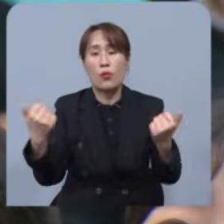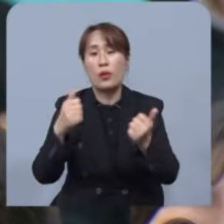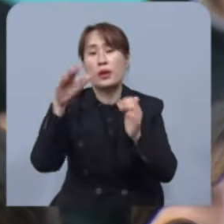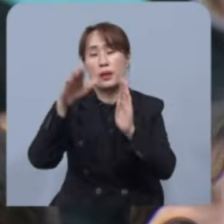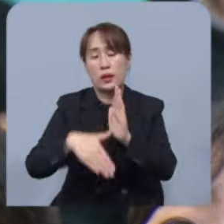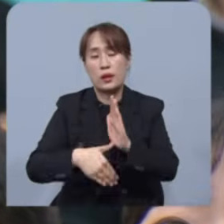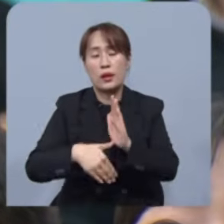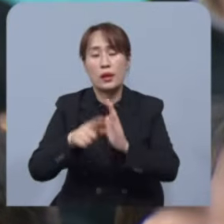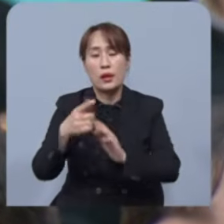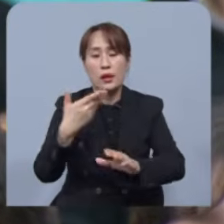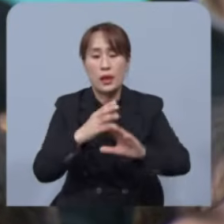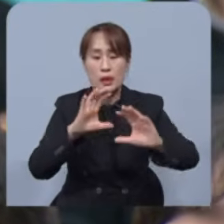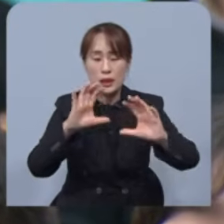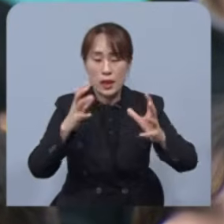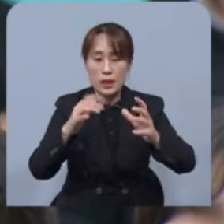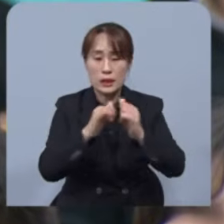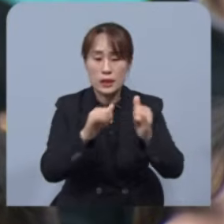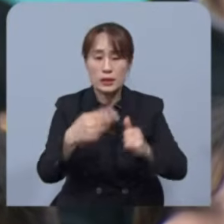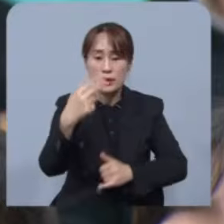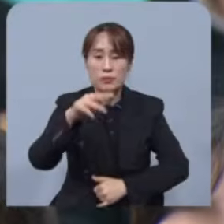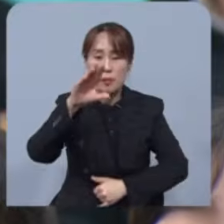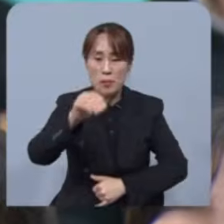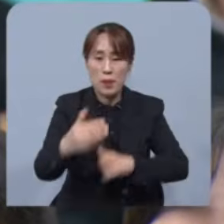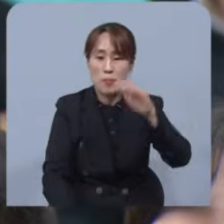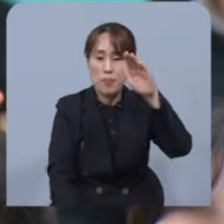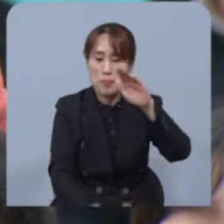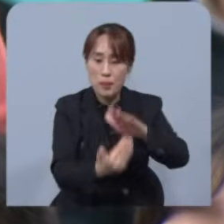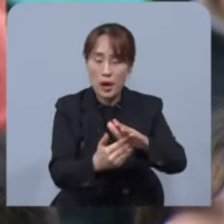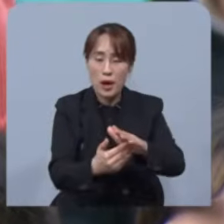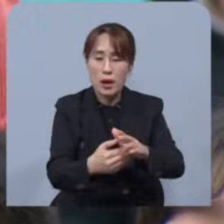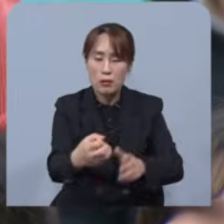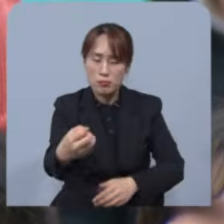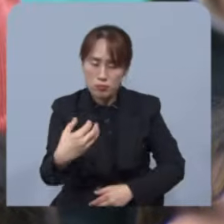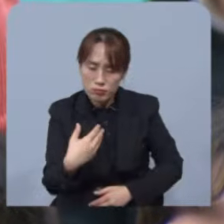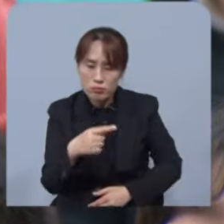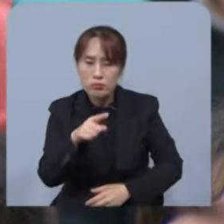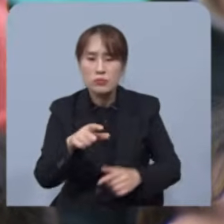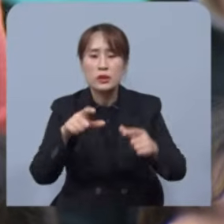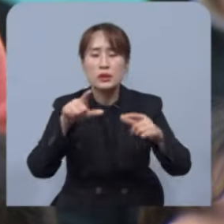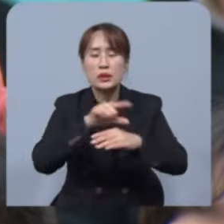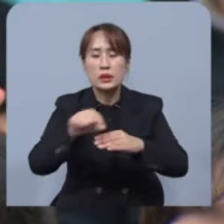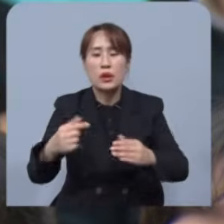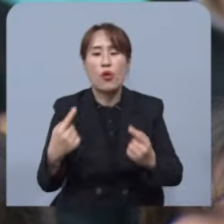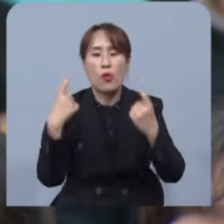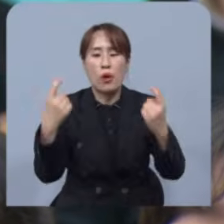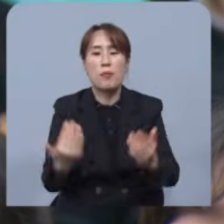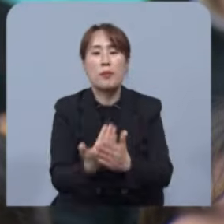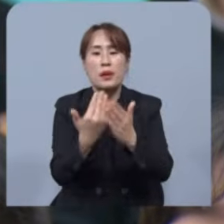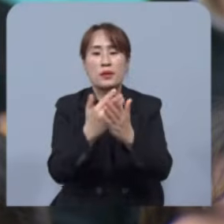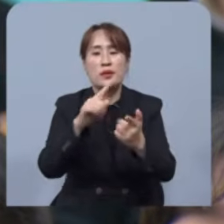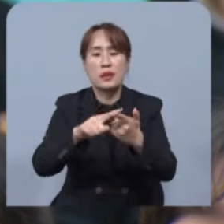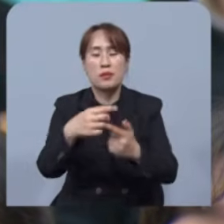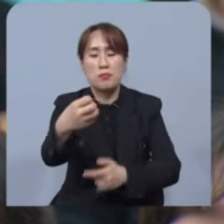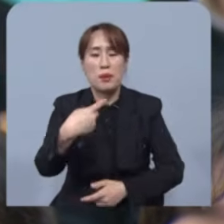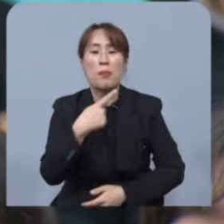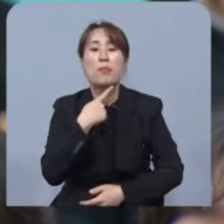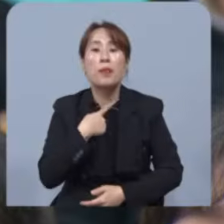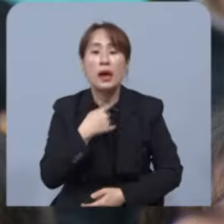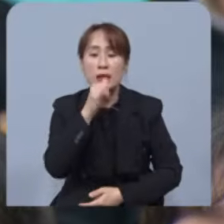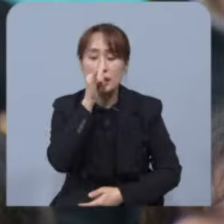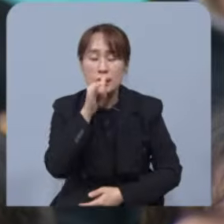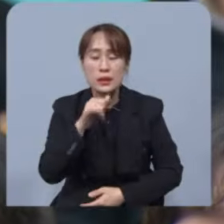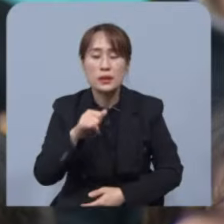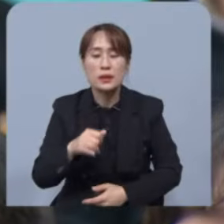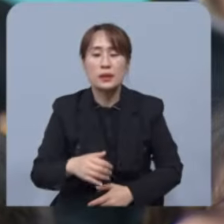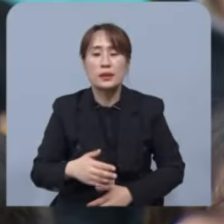국가관광전략회의에서도 그 외국인 3천만 명 관광객 달성을 말씀하시고 지방 관광 활성화를 말씀하셨기에